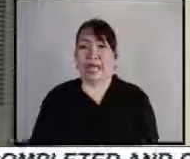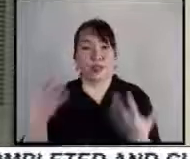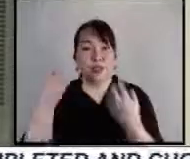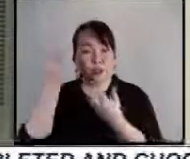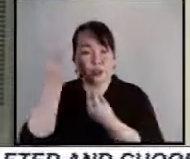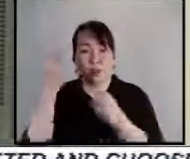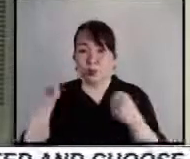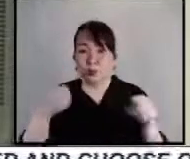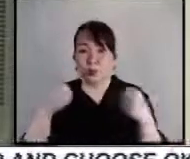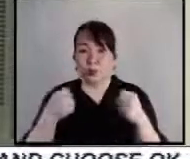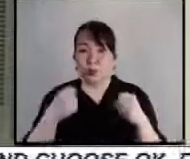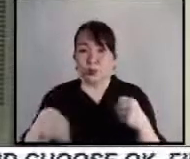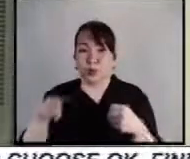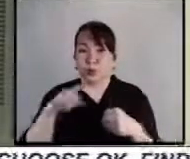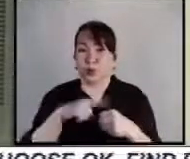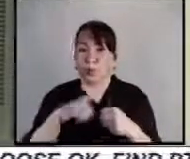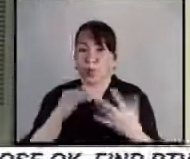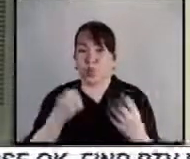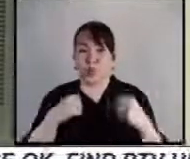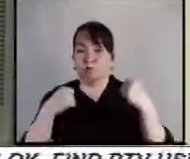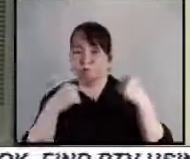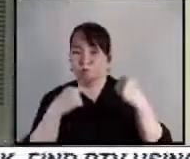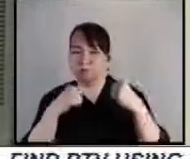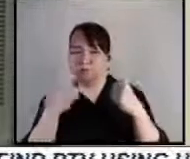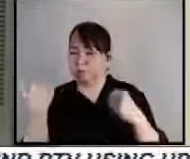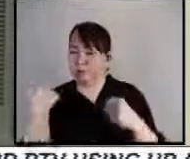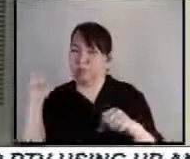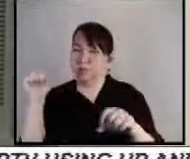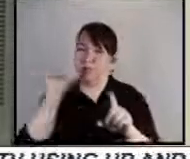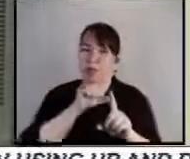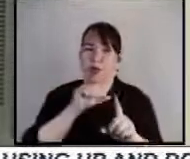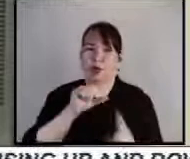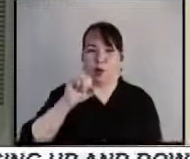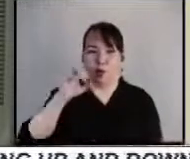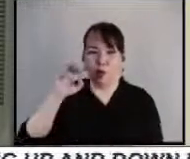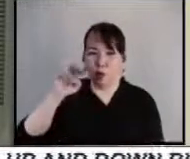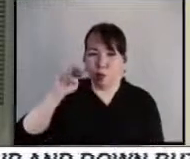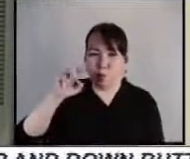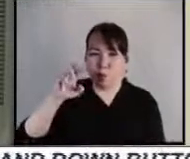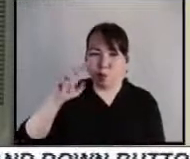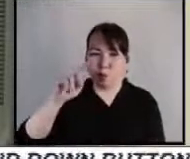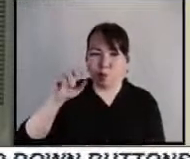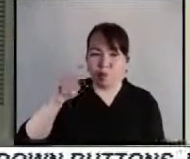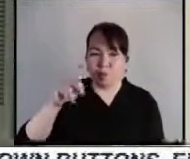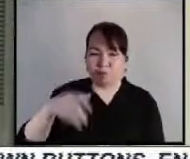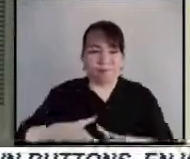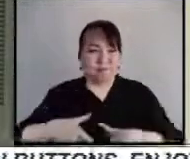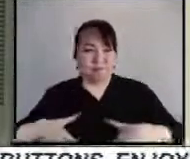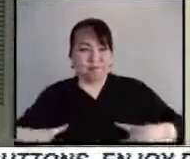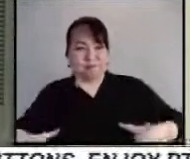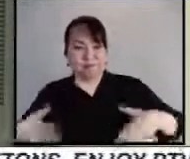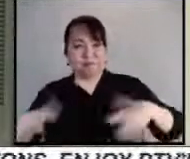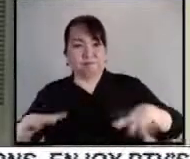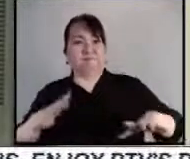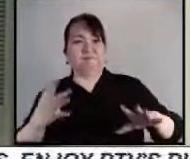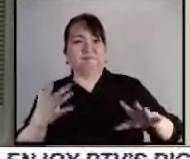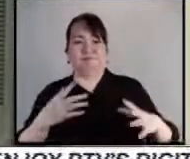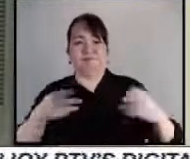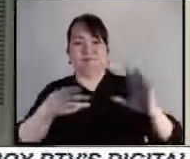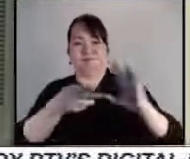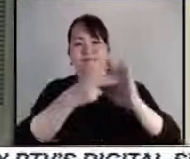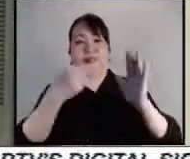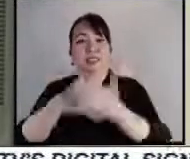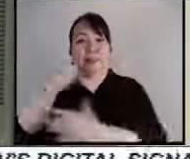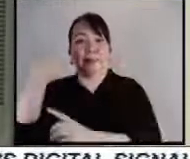Dedepensahan ng undefeated boxer na si Carl Jans Martin ang kanyang super bantamweight title sa susunod na buwan. Si Paolo